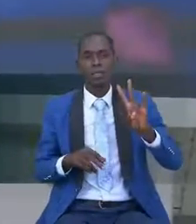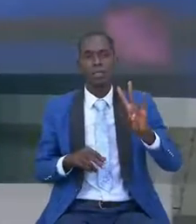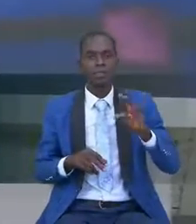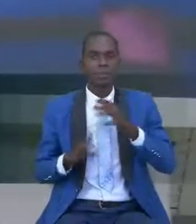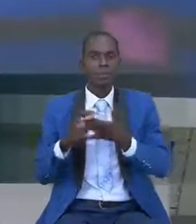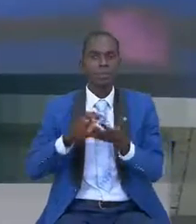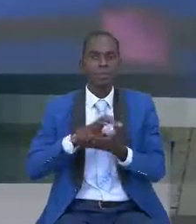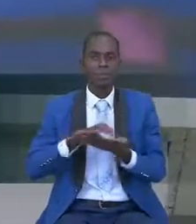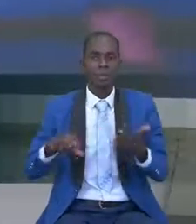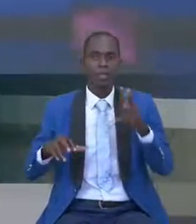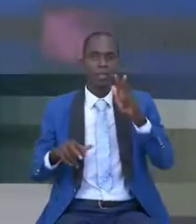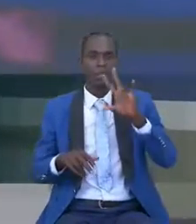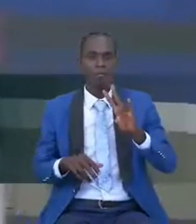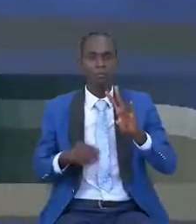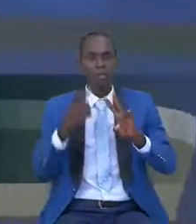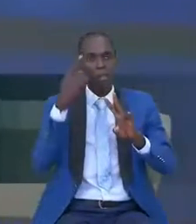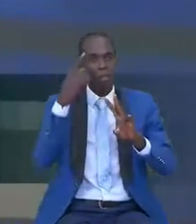Verset 37.